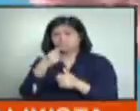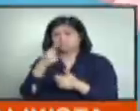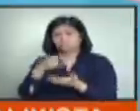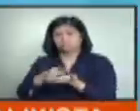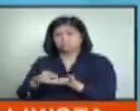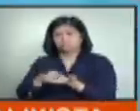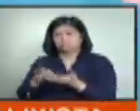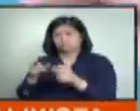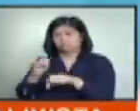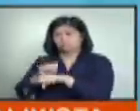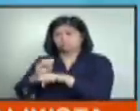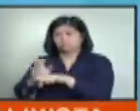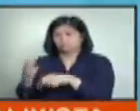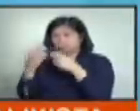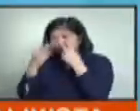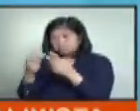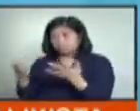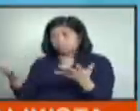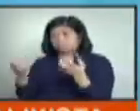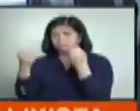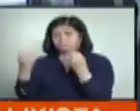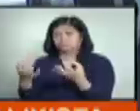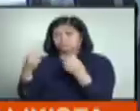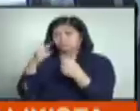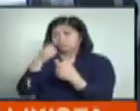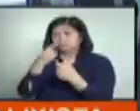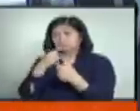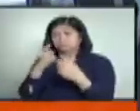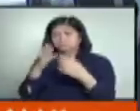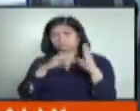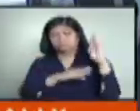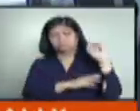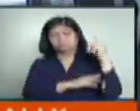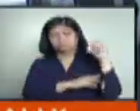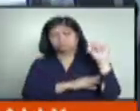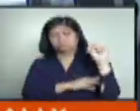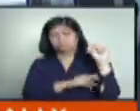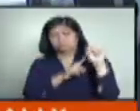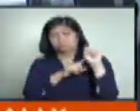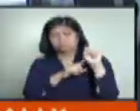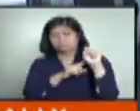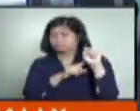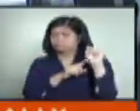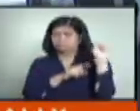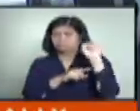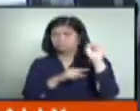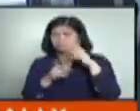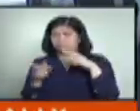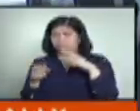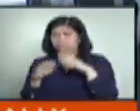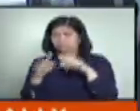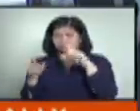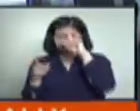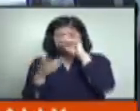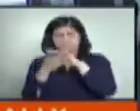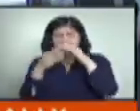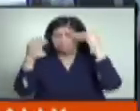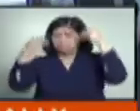ng totoo. Sa yung mga tauhan, kita mo, maraming mga sinabi si Mr. Bagayas na napapailing yung mga tauhan mo at hindi nila